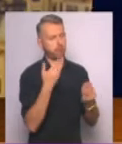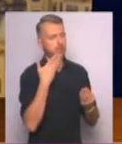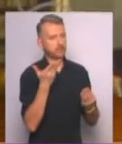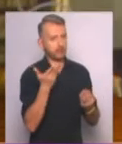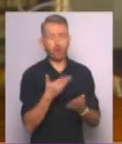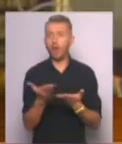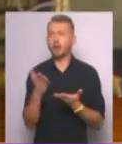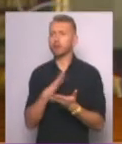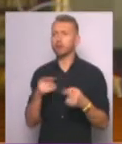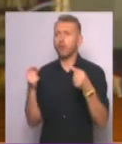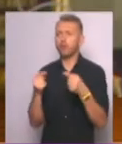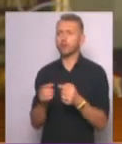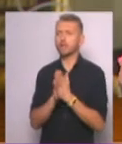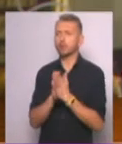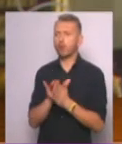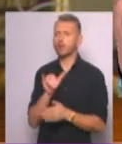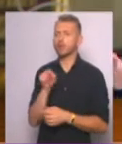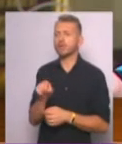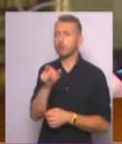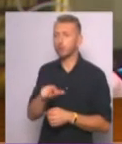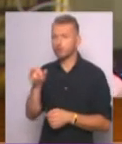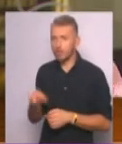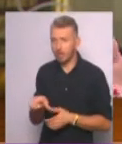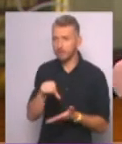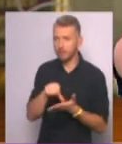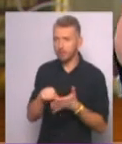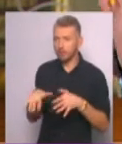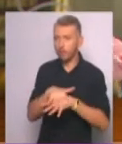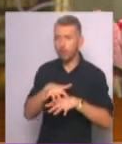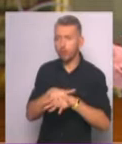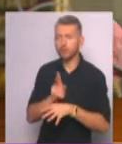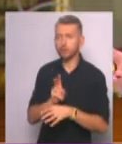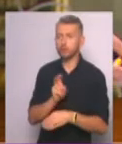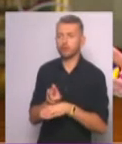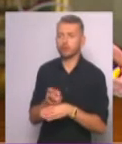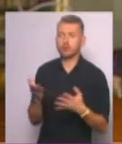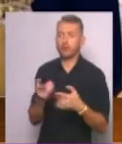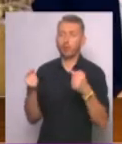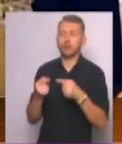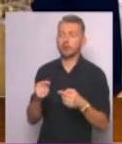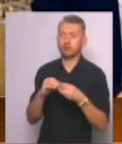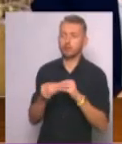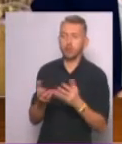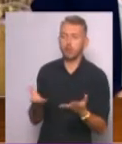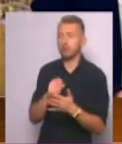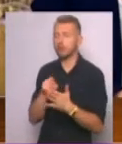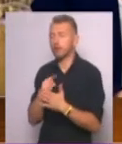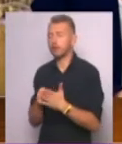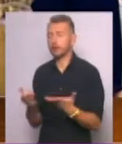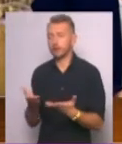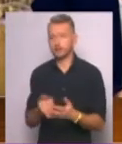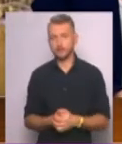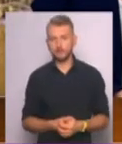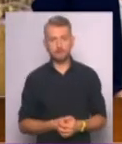конкретні прохання у тих людей, у тих представників громадськості, які прийшли все-таки до цього звіту? З якими питаннями так, вони не могли до нього